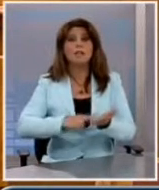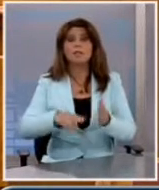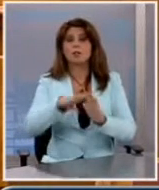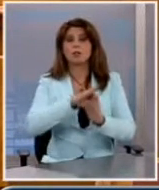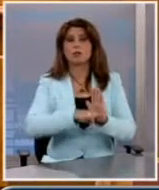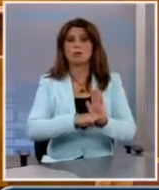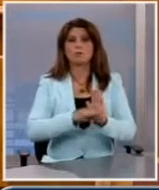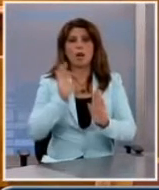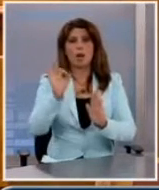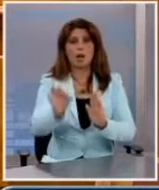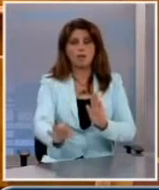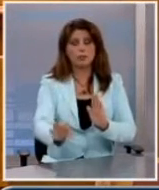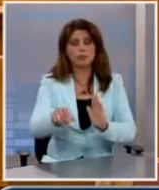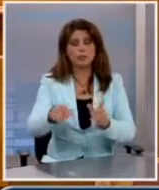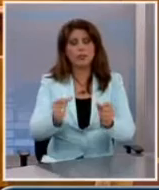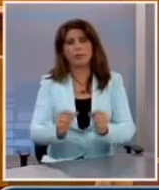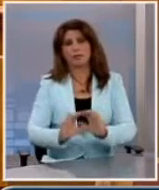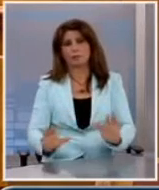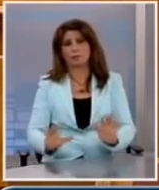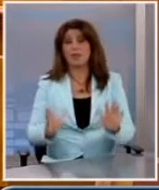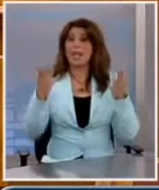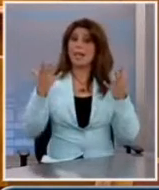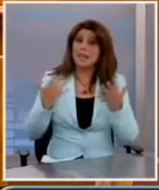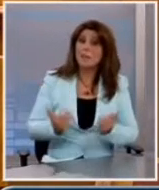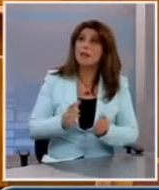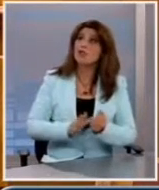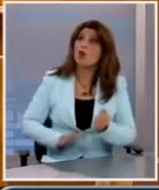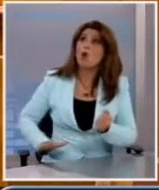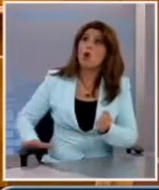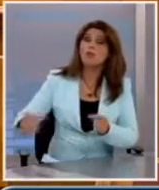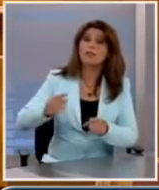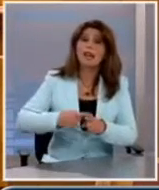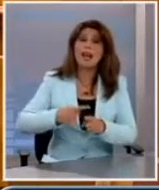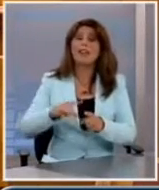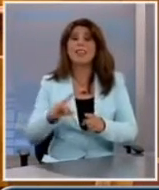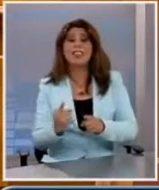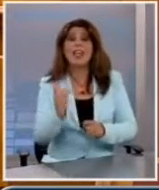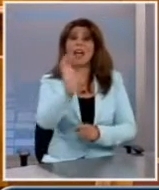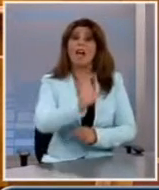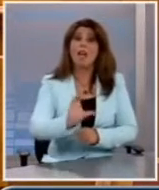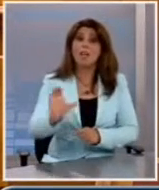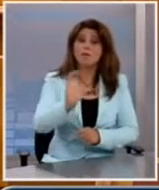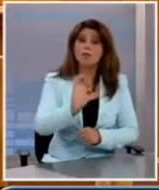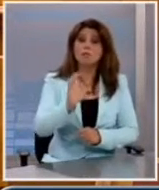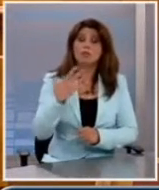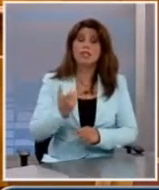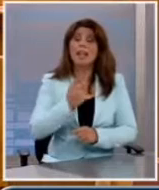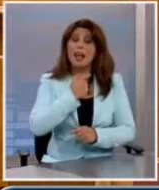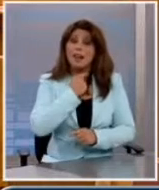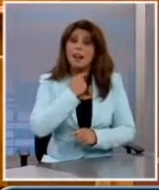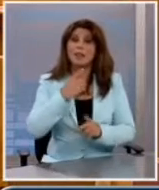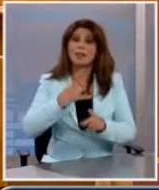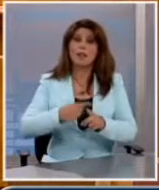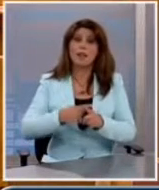βρίσκεται εκεί που βρίσκεται. Υπάρχει άνθρωπος στην Ελλάδα ή στην Ευρώπη που αμφισβητεί ότι έχει ανάγκη